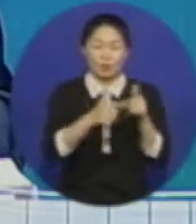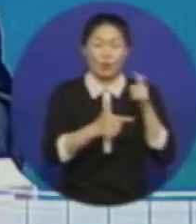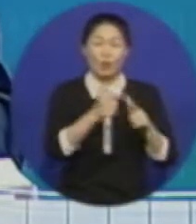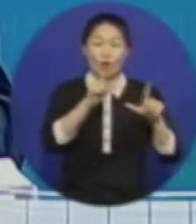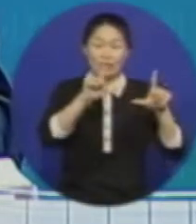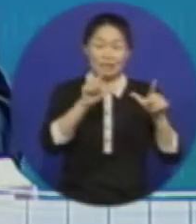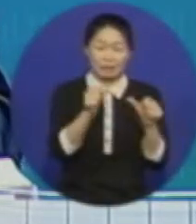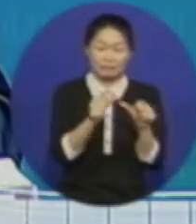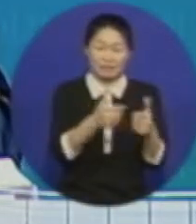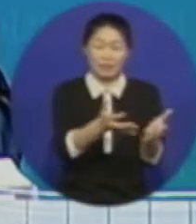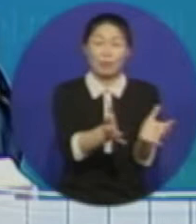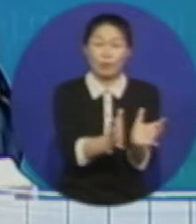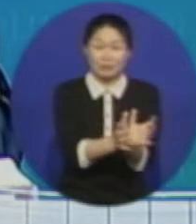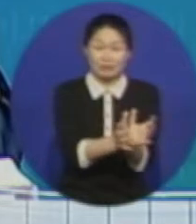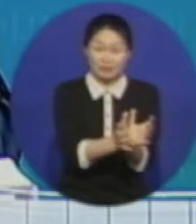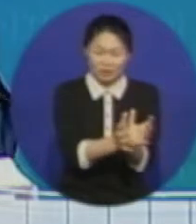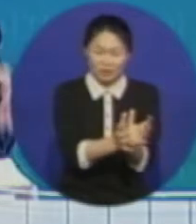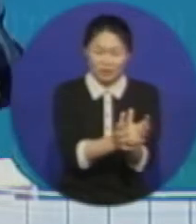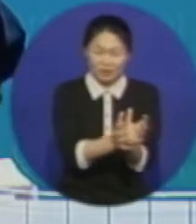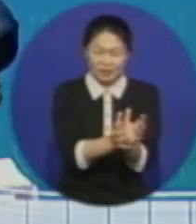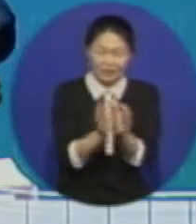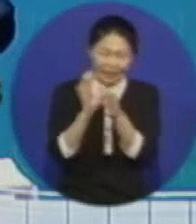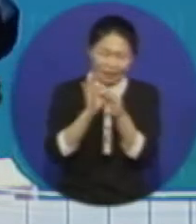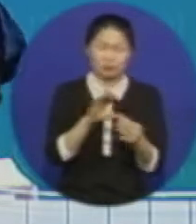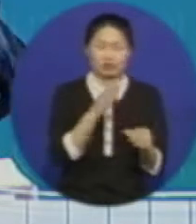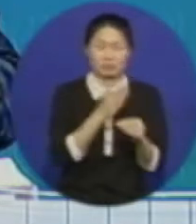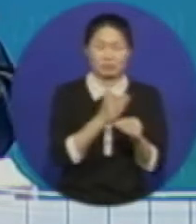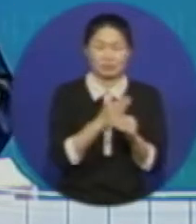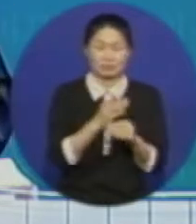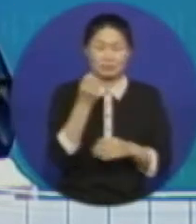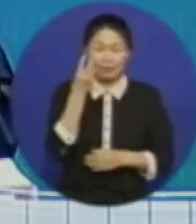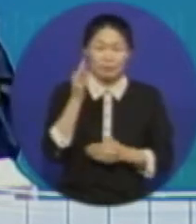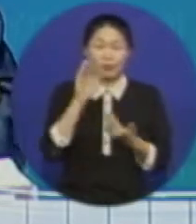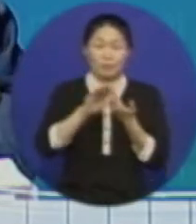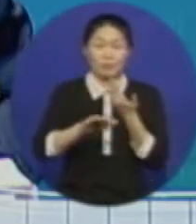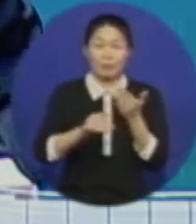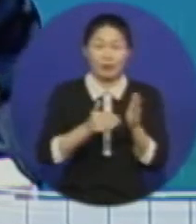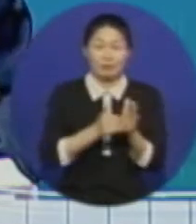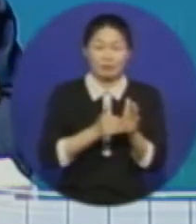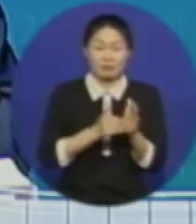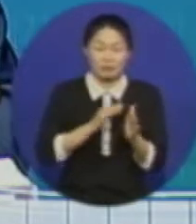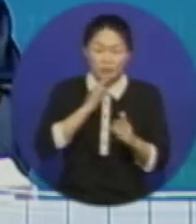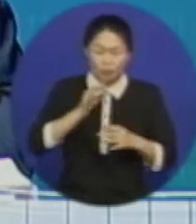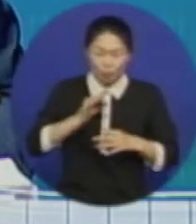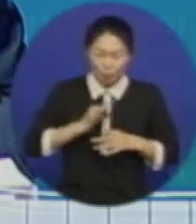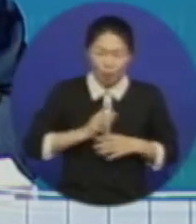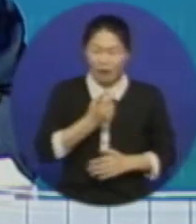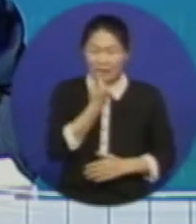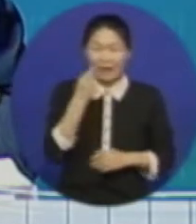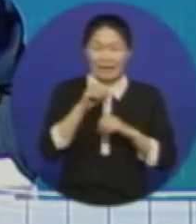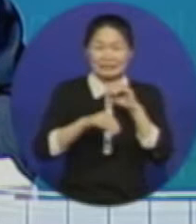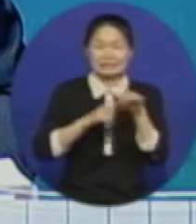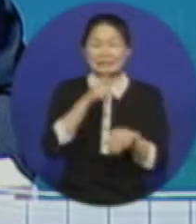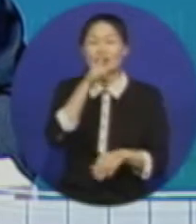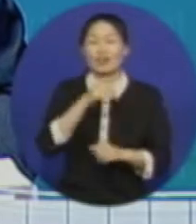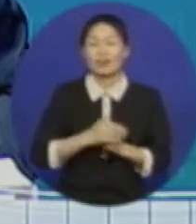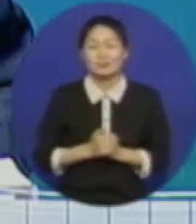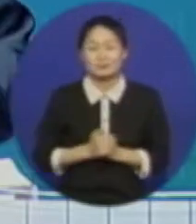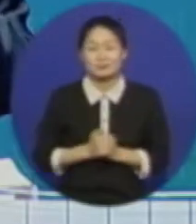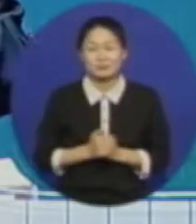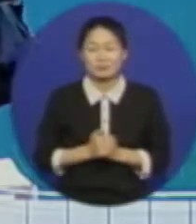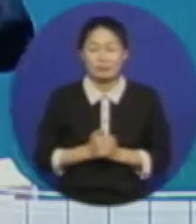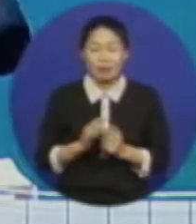모임에서 해오고 있습니다 3개월 정도 지났는데 아 놀라운 간증 들이 나오고 있어요